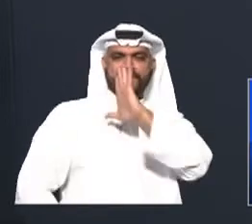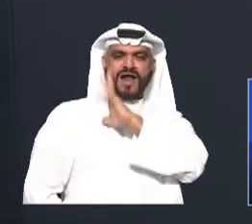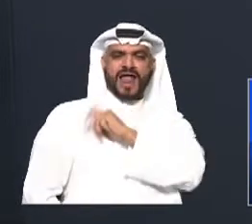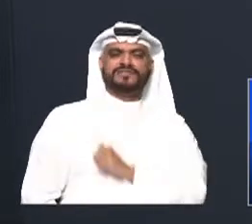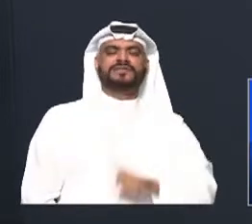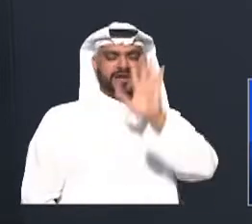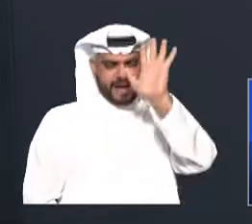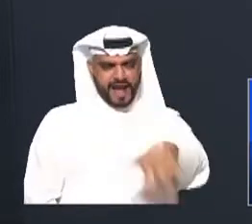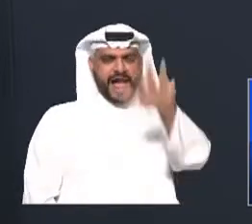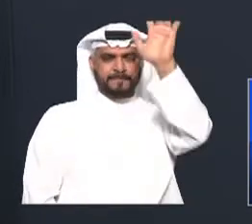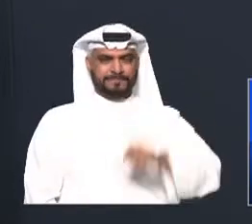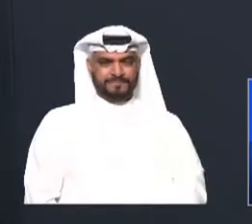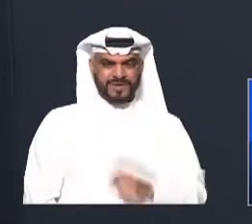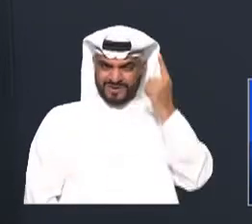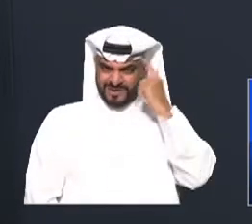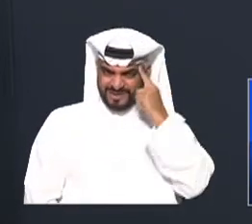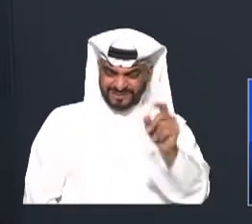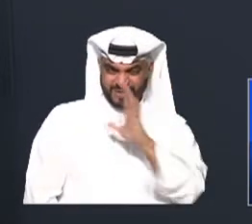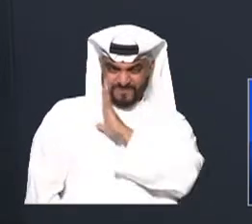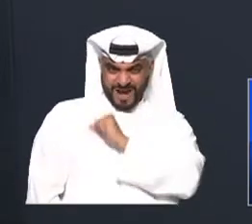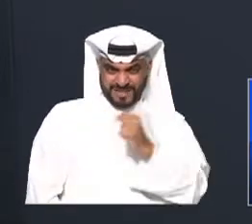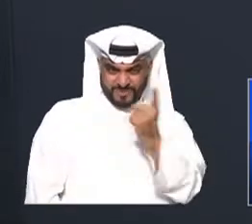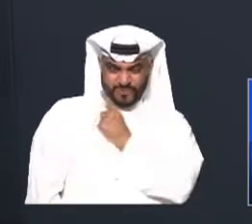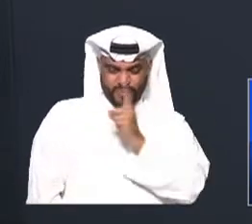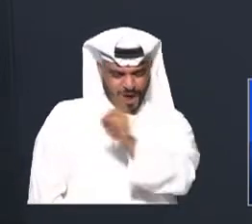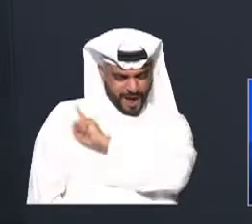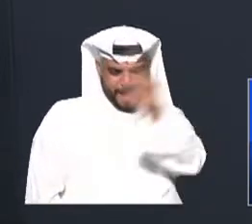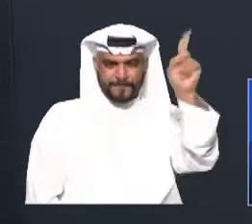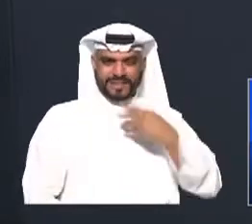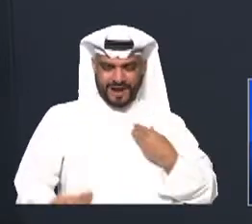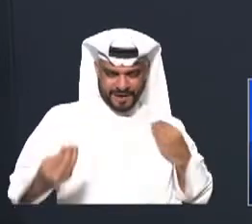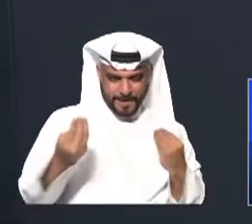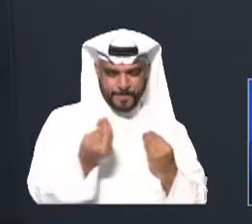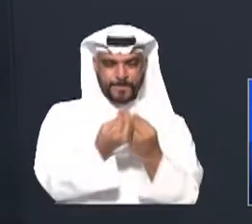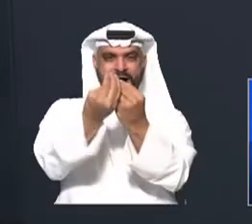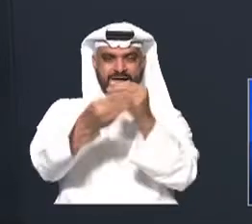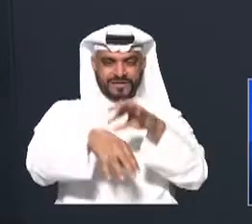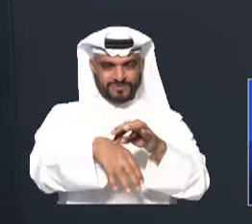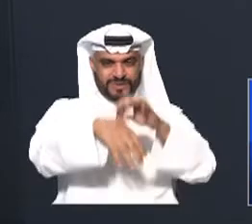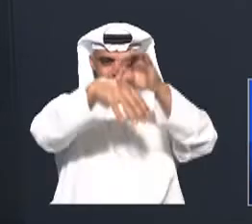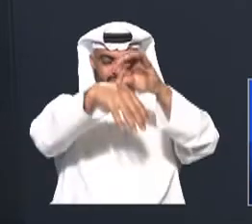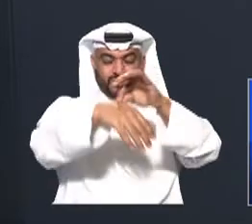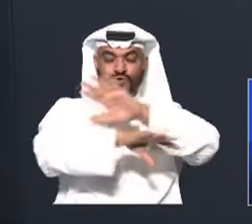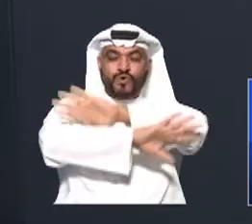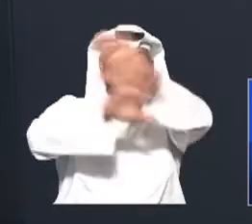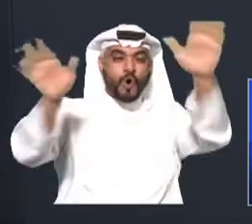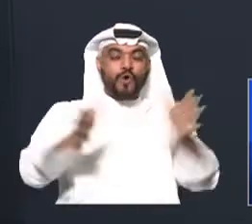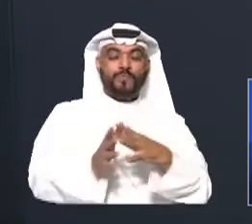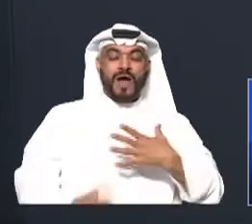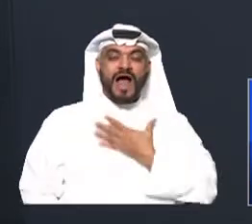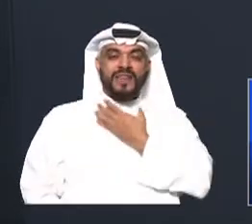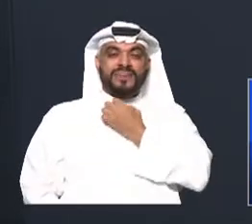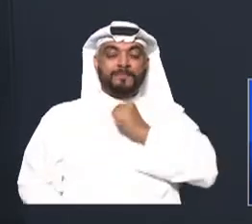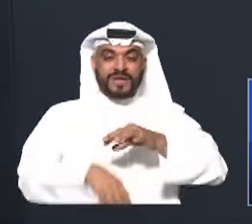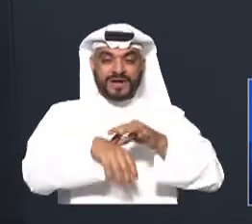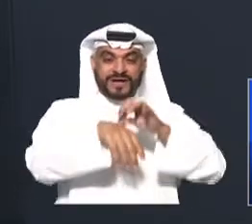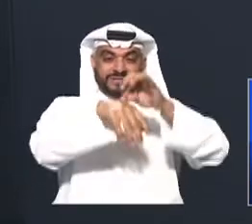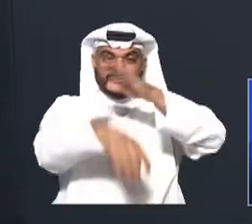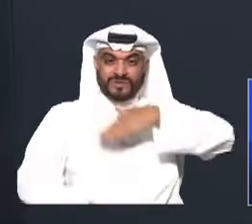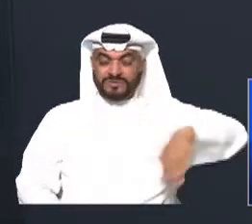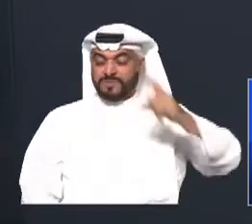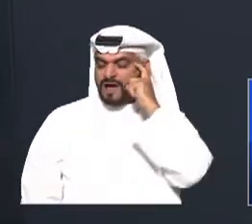بنفوذه وتلاعبه بالمعطيات وقفزه على القانون الدولي، فإن ضمير الناس عالميا في حالة